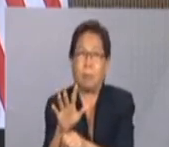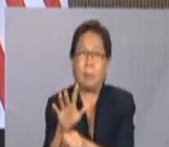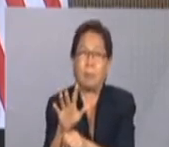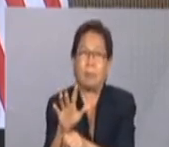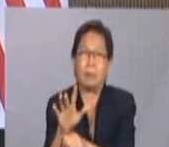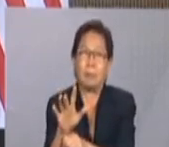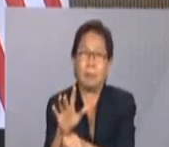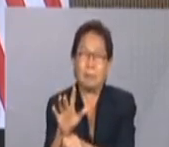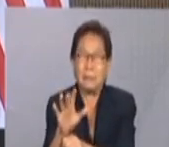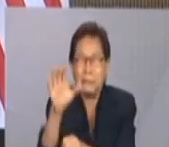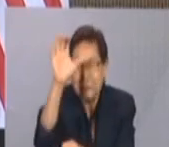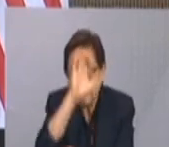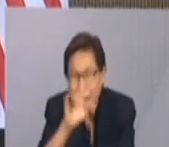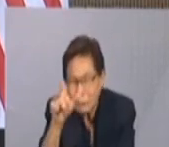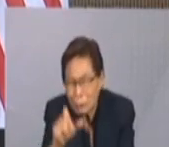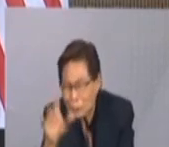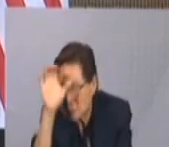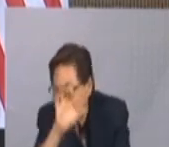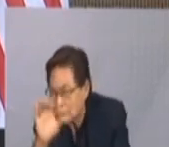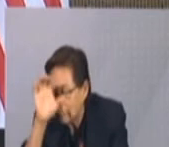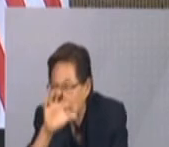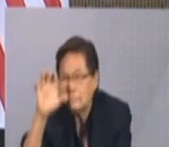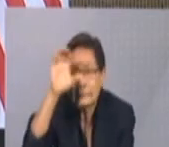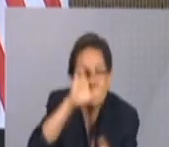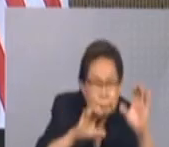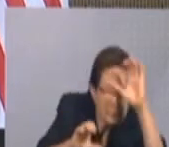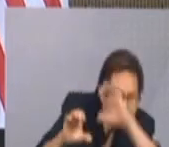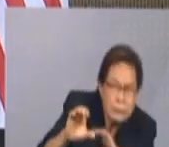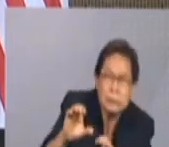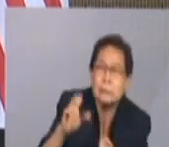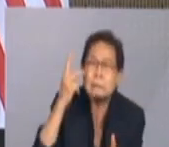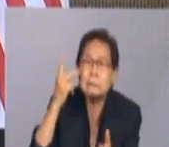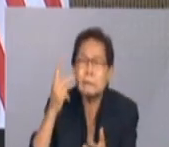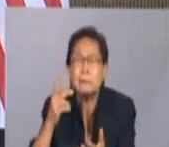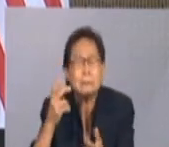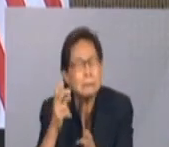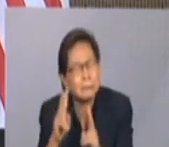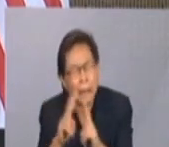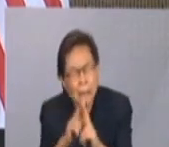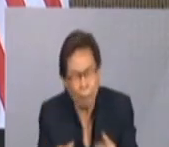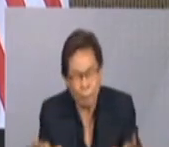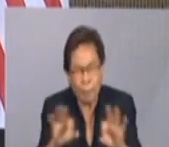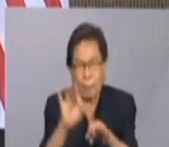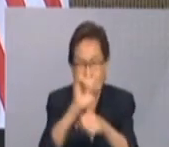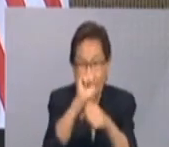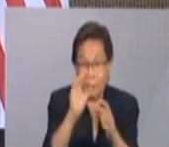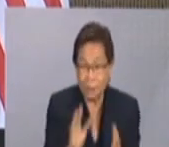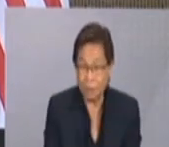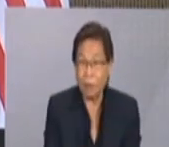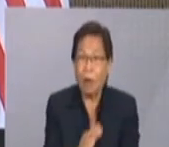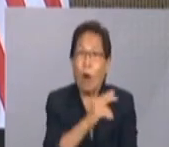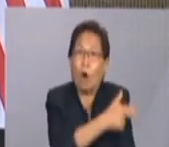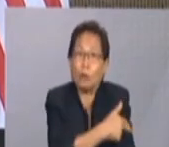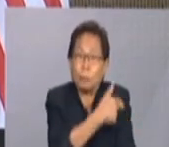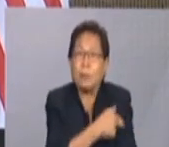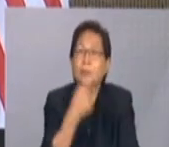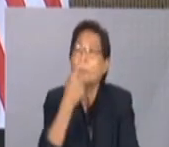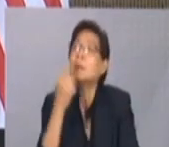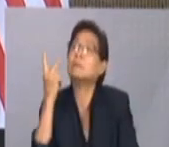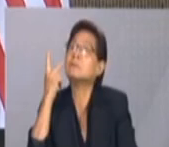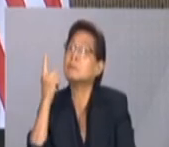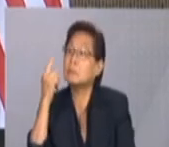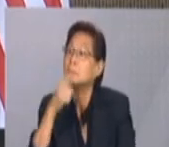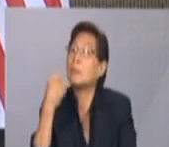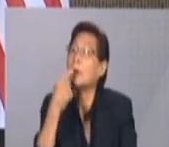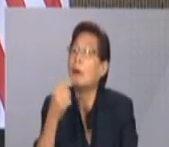kontak Rising adalah sangat penting Hai petugas kesehatan kita mesti tahu siapa yang pernah berada dekat